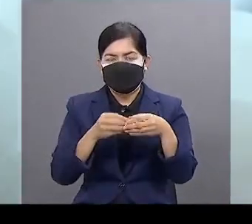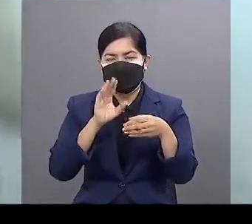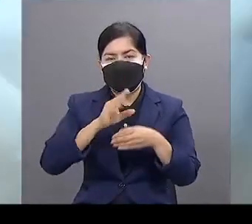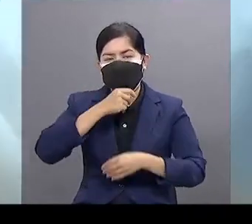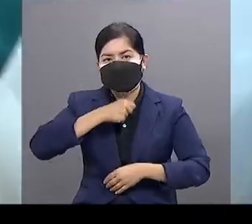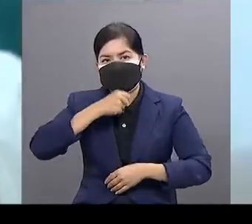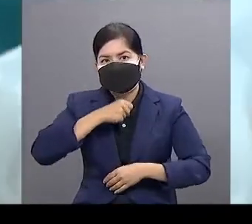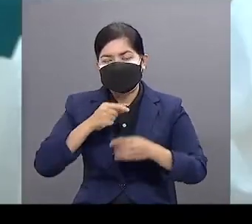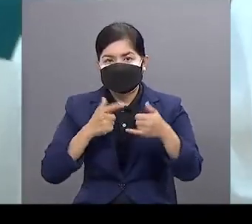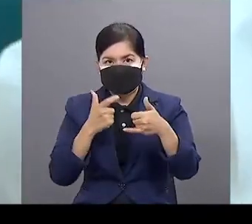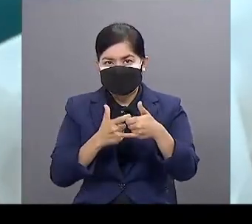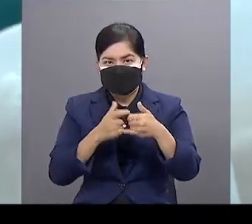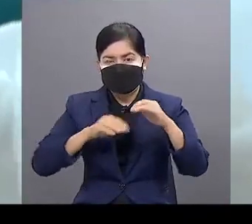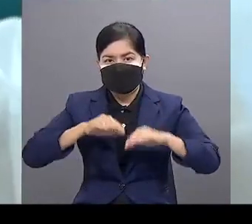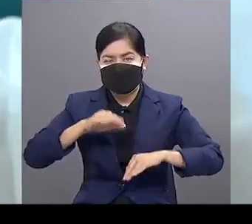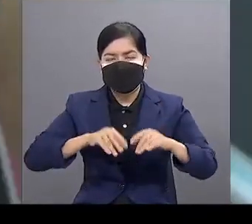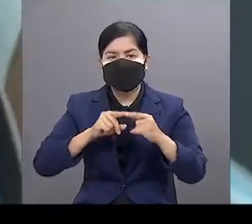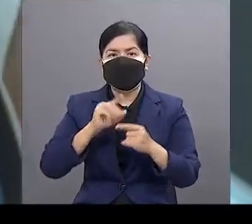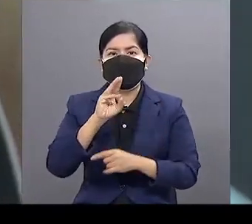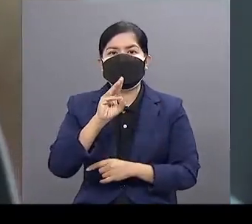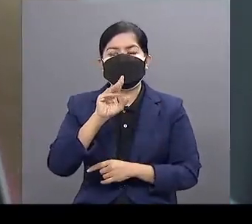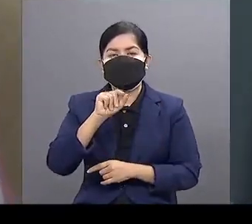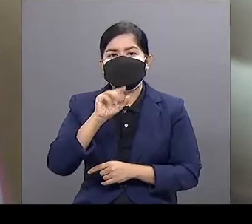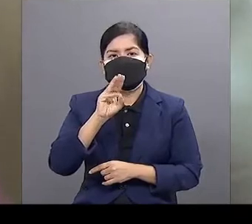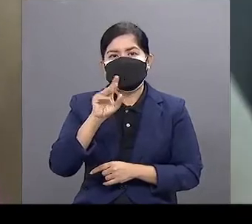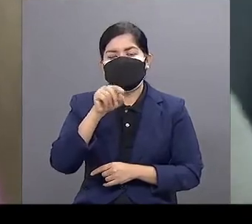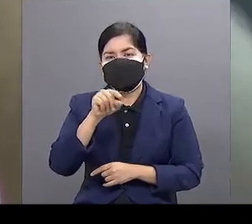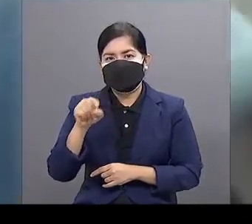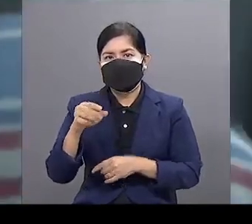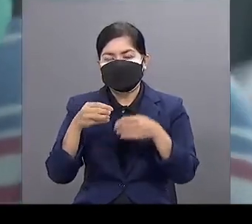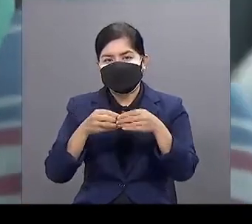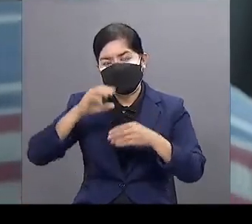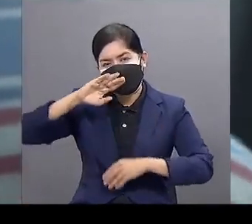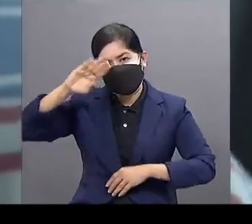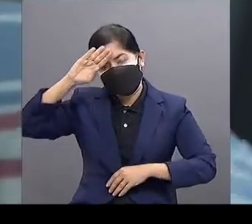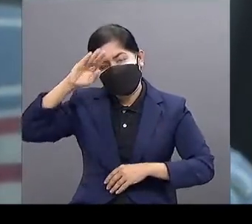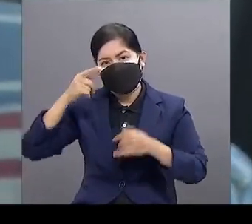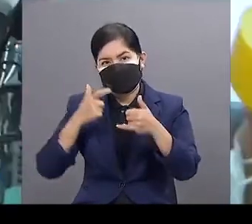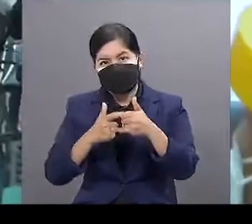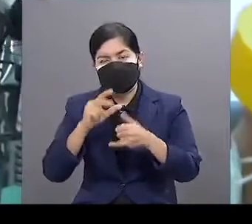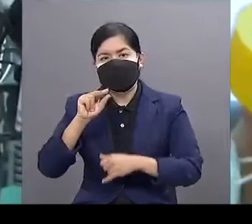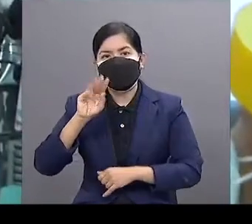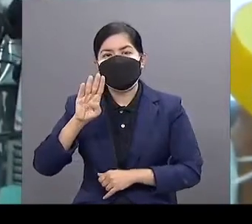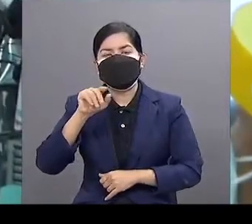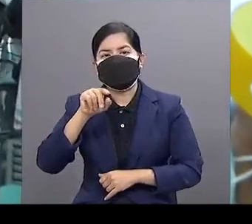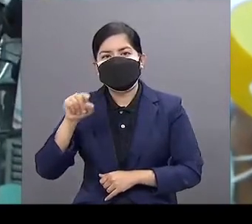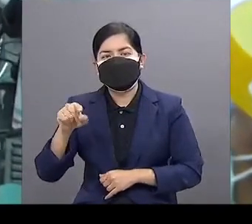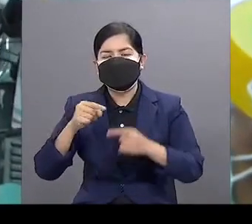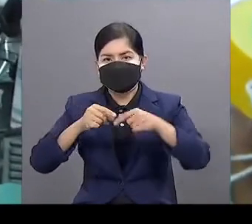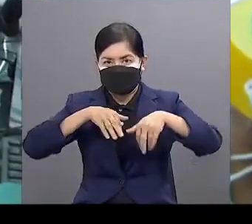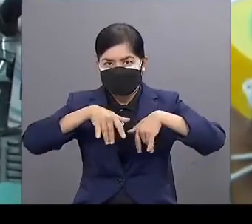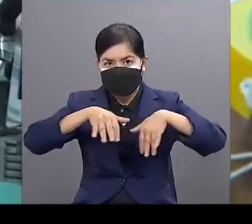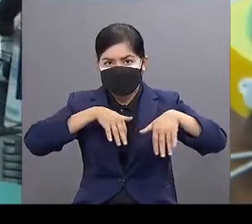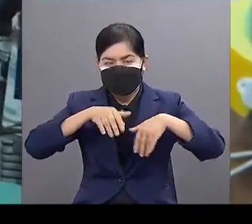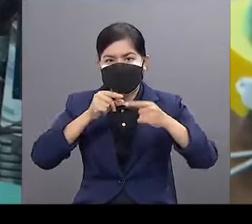เพียงร้อยละ 26ผู้ป่วย 7กลุ่มโรคเรื้อรังฉีดวัคซีนไปเพียงร้อยละ34ประชาชนทั่วไปที่อายุ 18ถึง 59